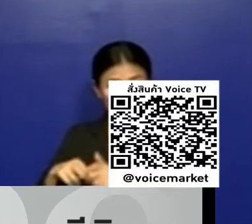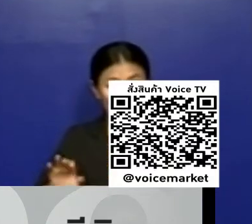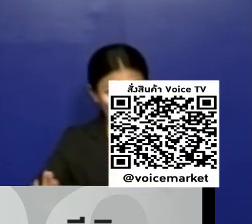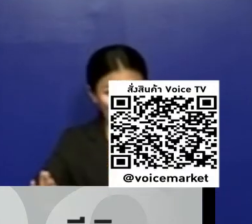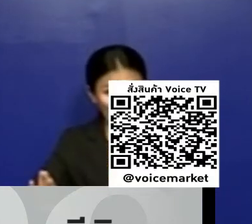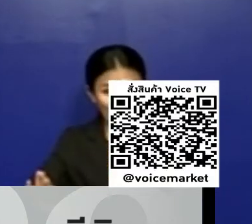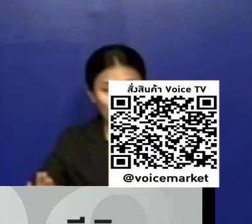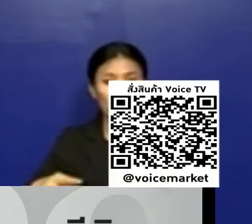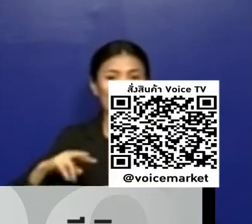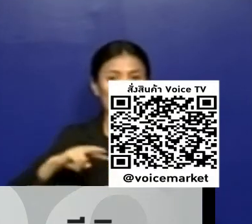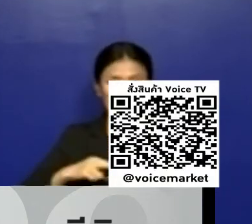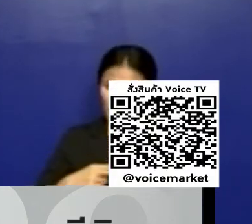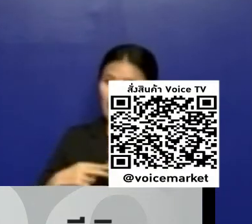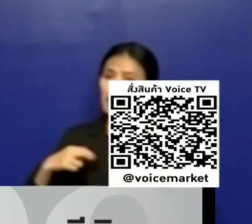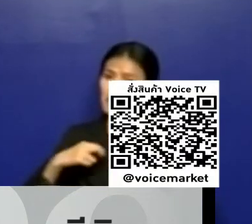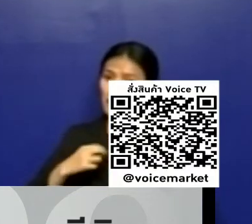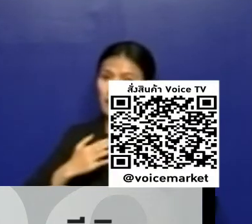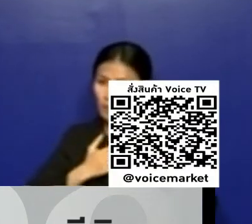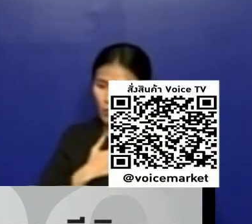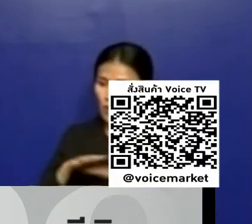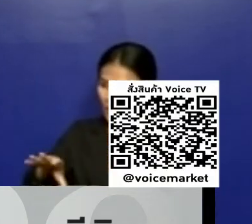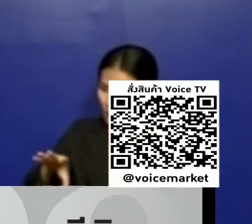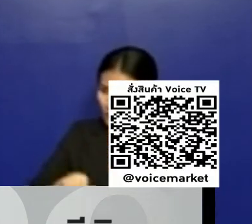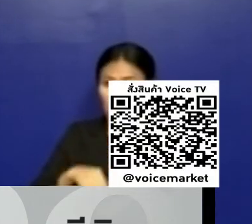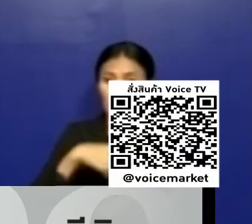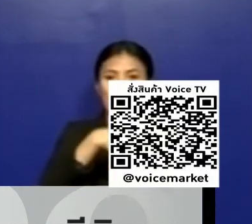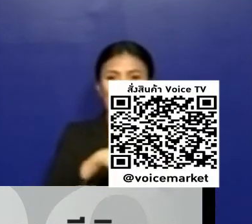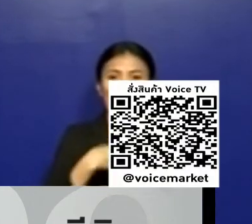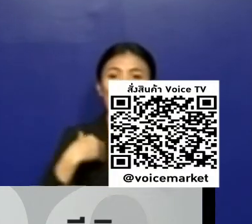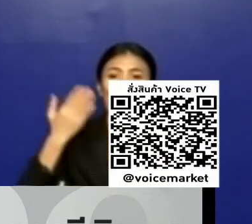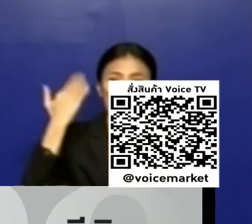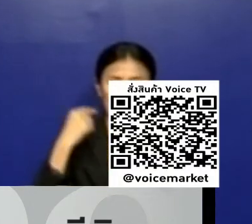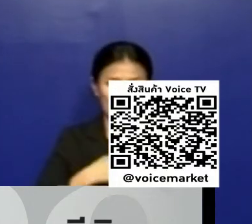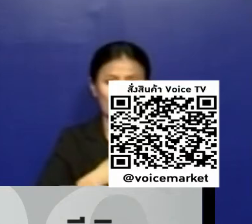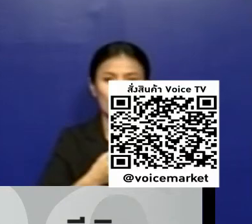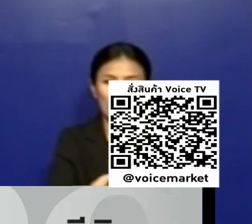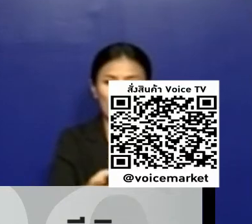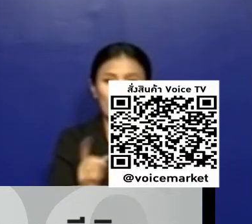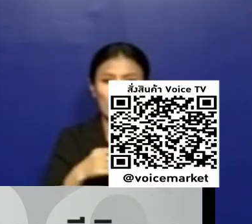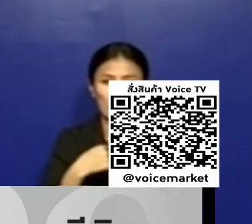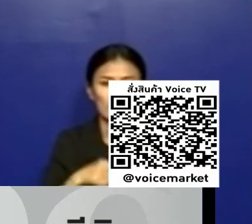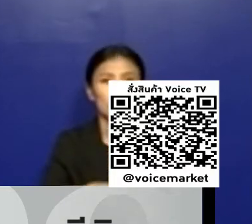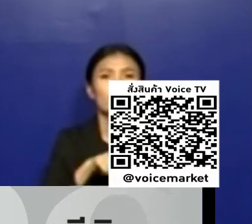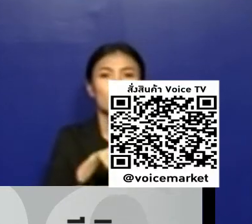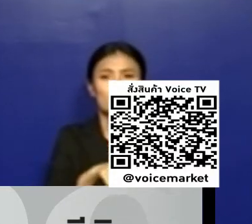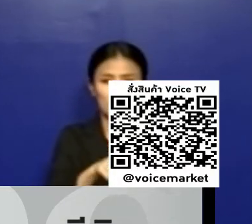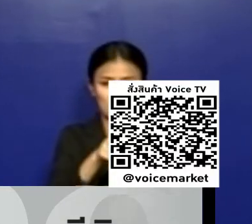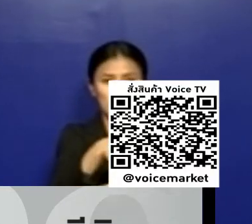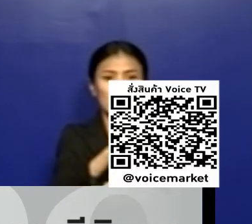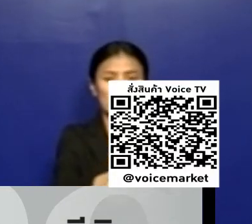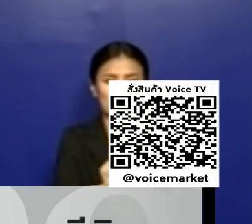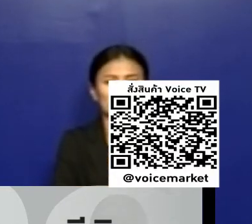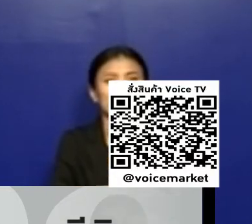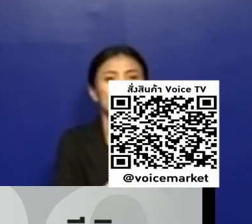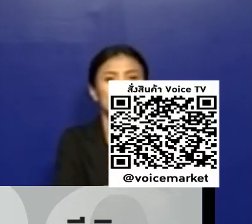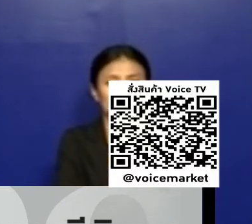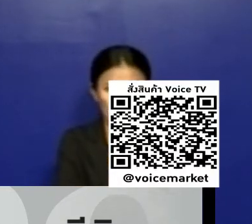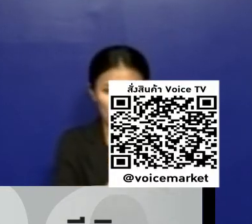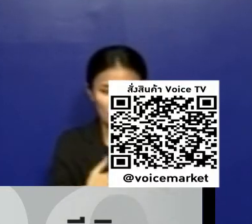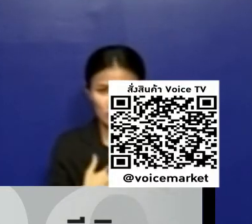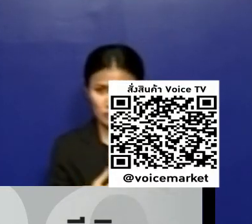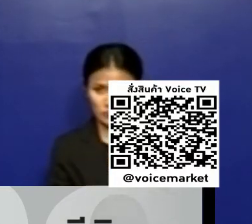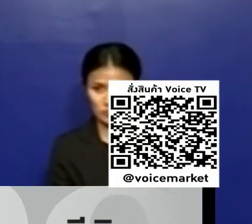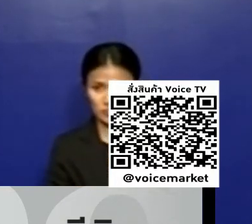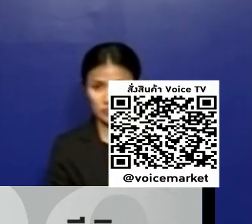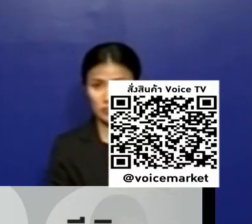นไม่มีสมาร์ทโฟนจะได้รับการโอนเงินได้อย่างไรและมีคนอีกหลายกลุ่มนะครับไม่ได้รับการช่วยเหลือเช่นข้าราชการชั้นผู้น้อยพนักงานราชการ